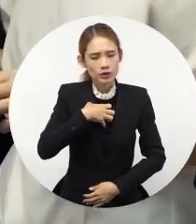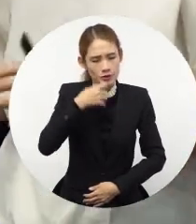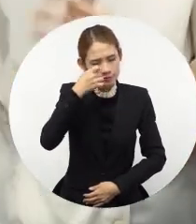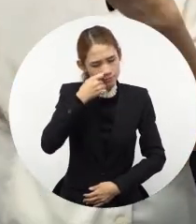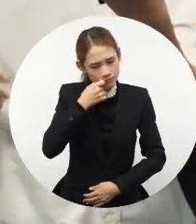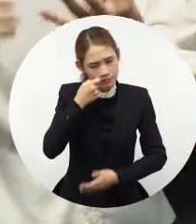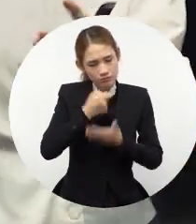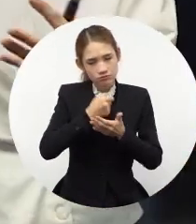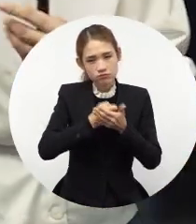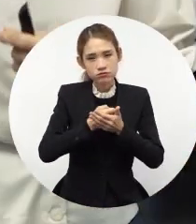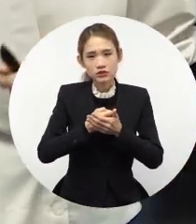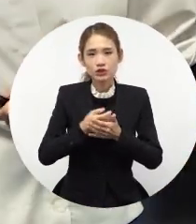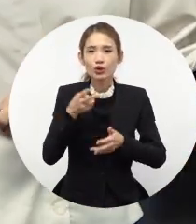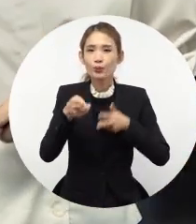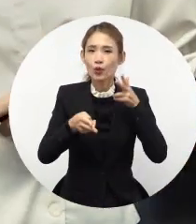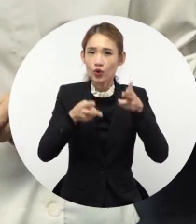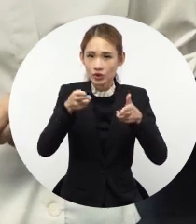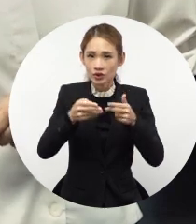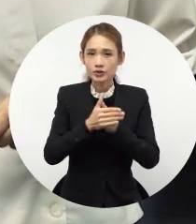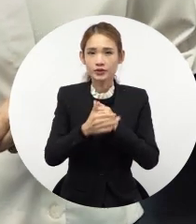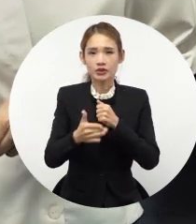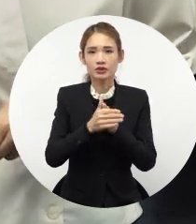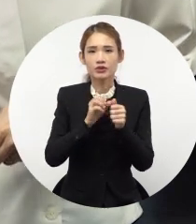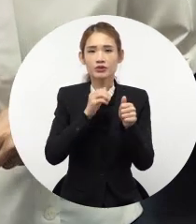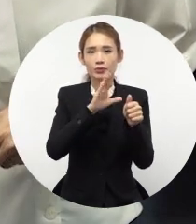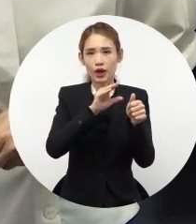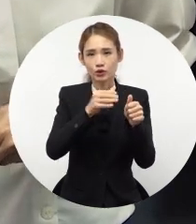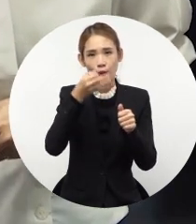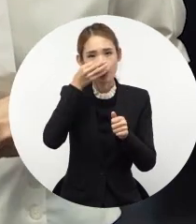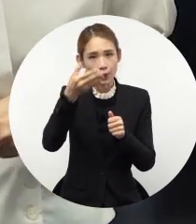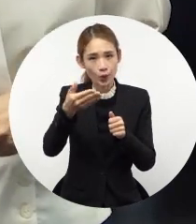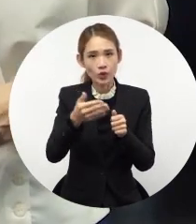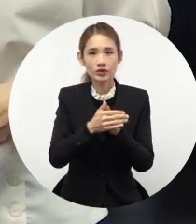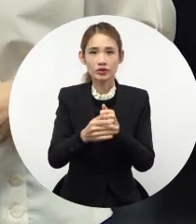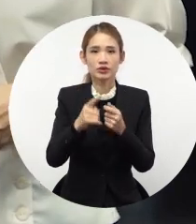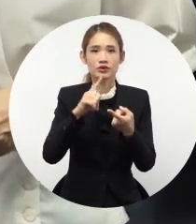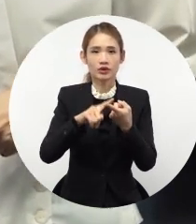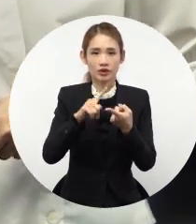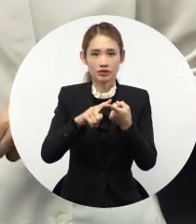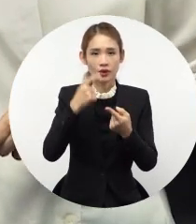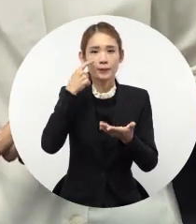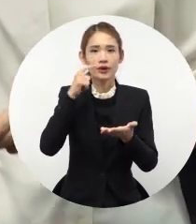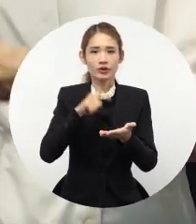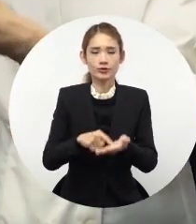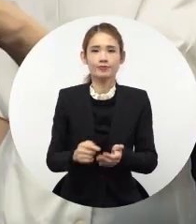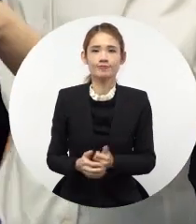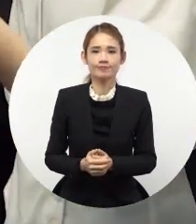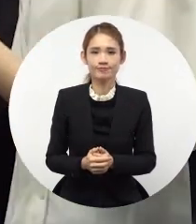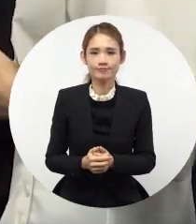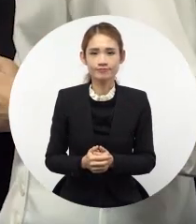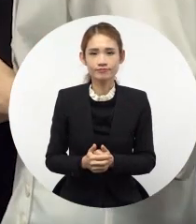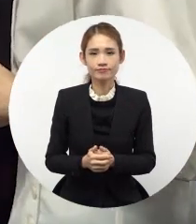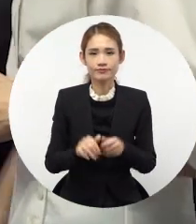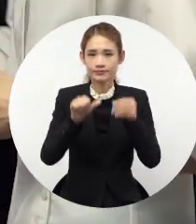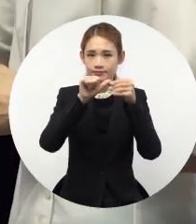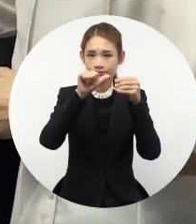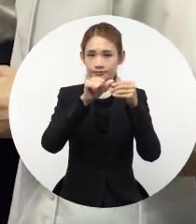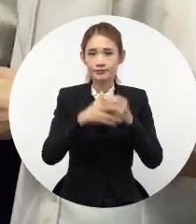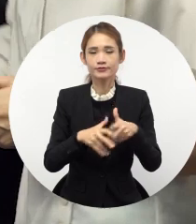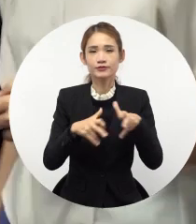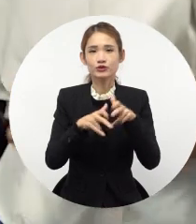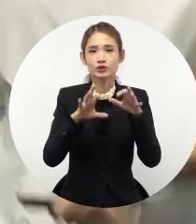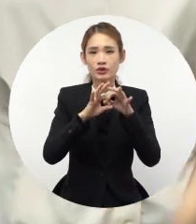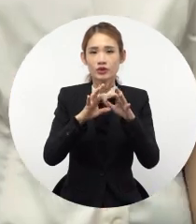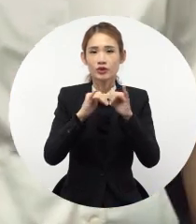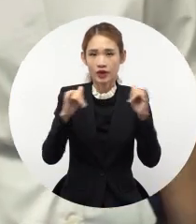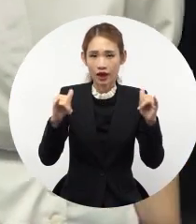불쌍한 존재라는 것처럼 편집을 해서 내보냈기 때문입니다. 이런 경우도 꽤 발견되죠. 자, 다섯